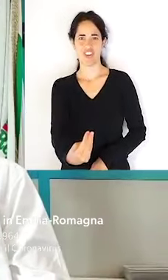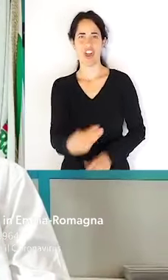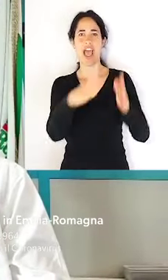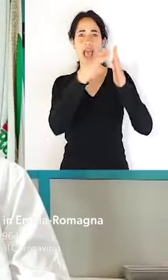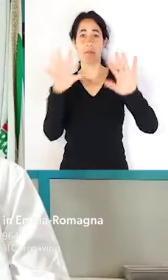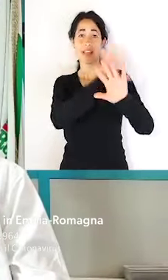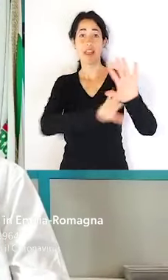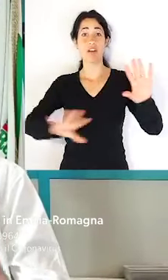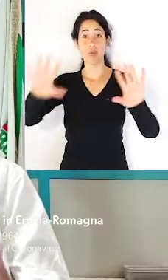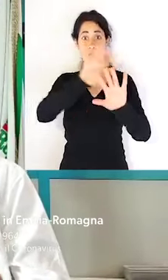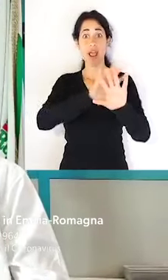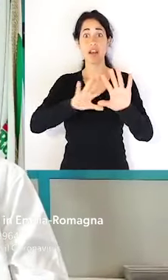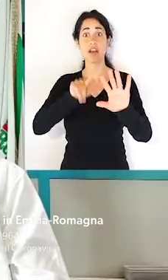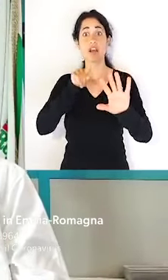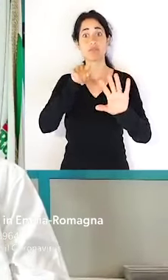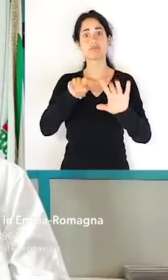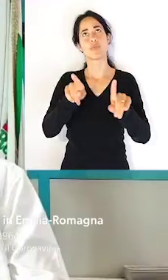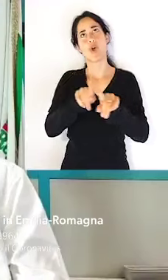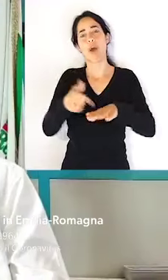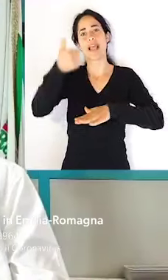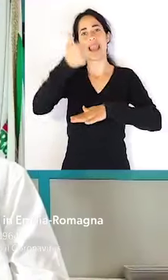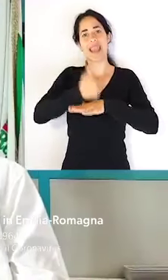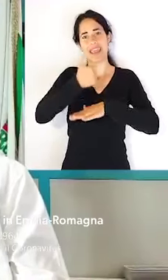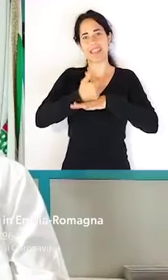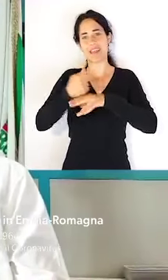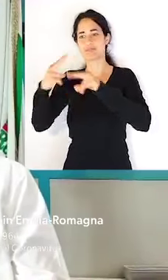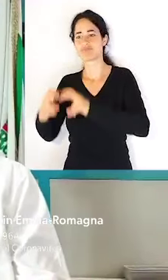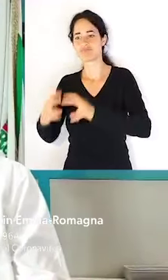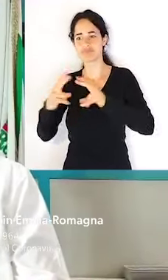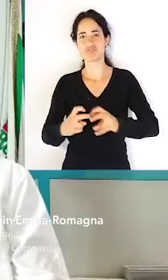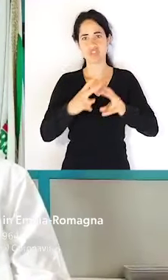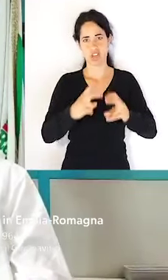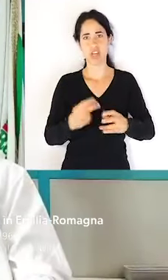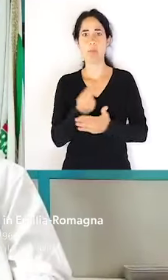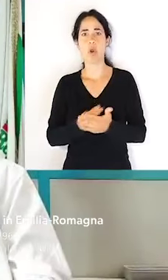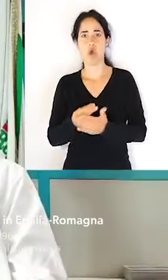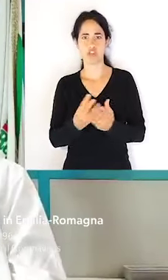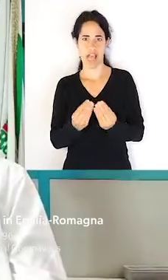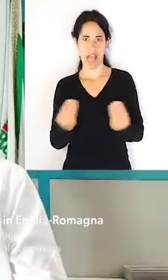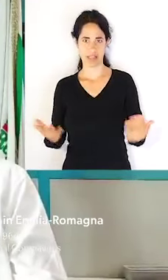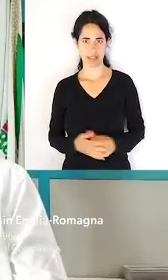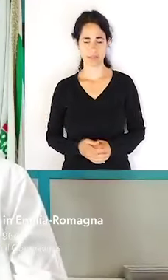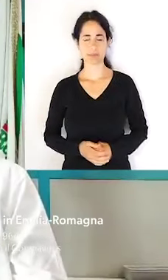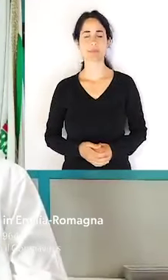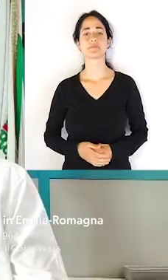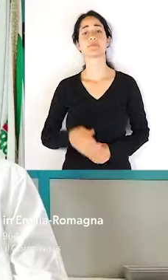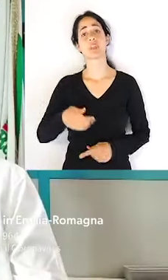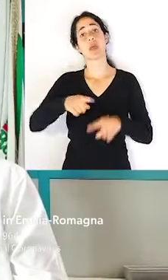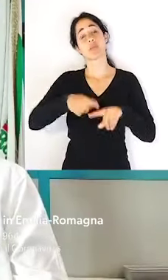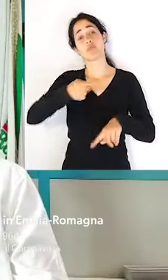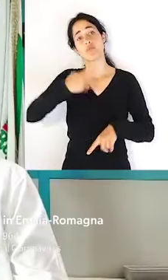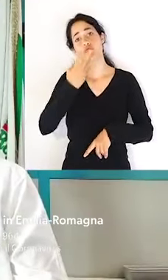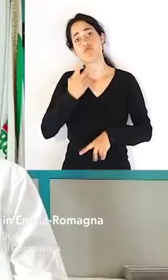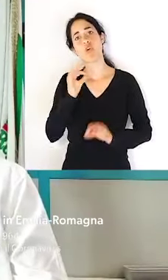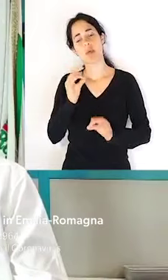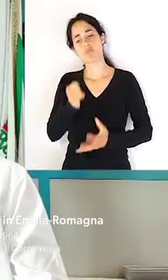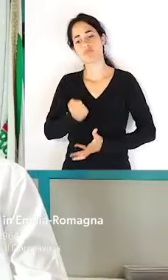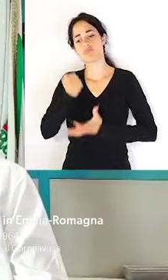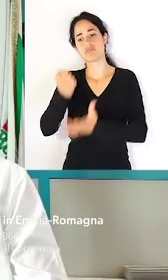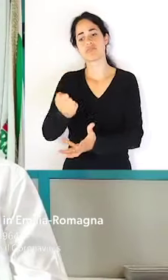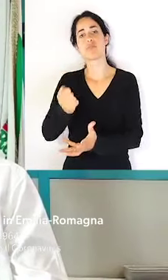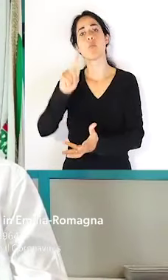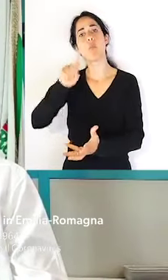Emilia-Romagna che sta guidando buona parte di questi progetti. Continueremo ad investire nella medicina territoriale perché,